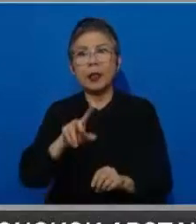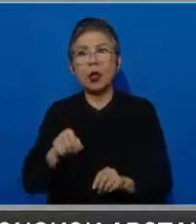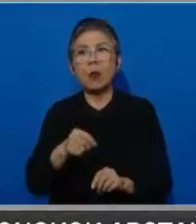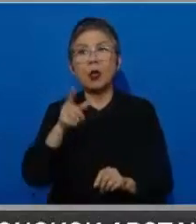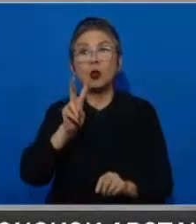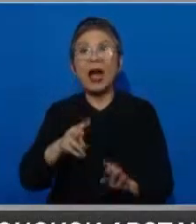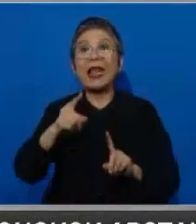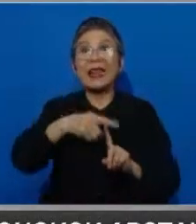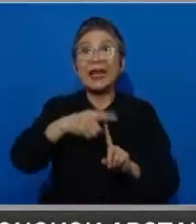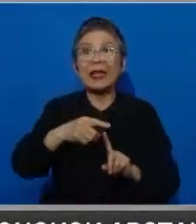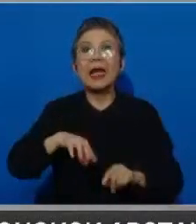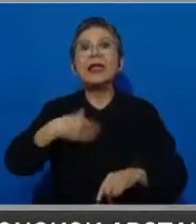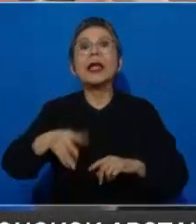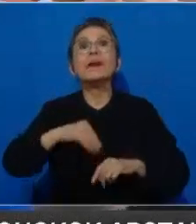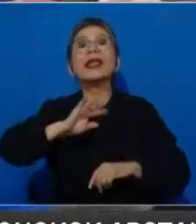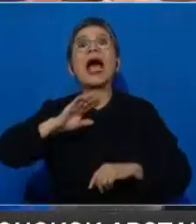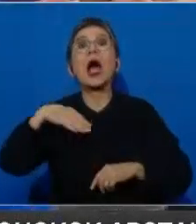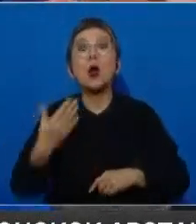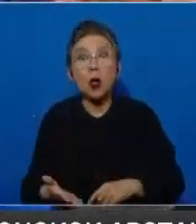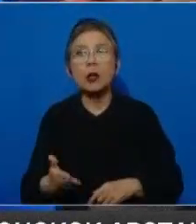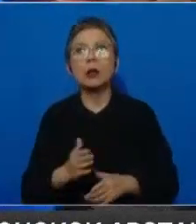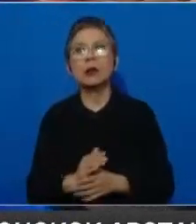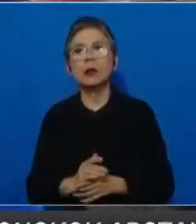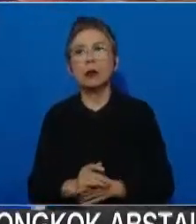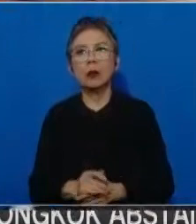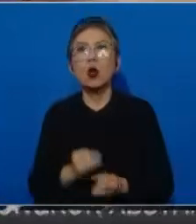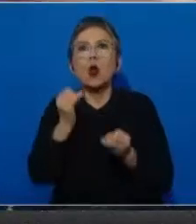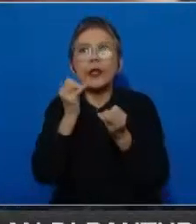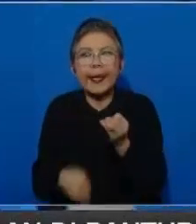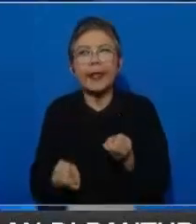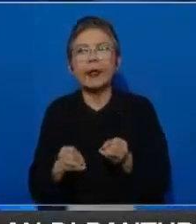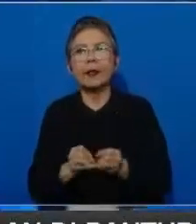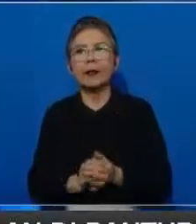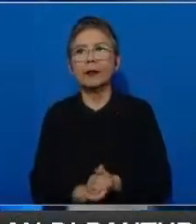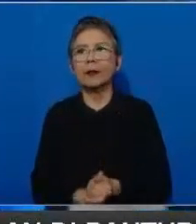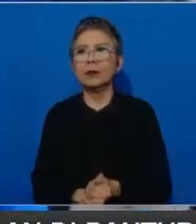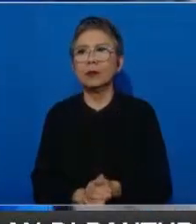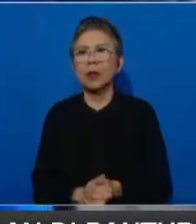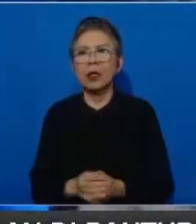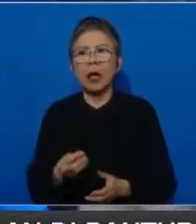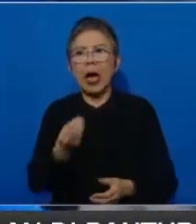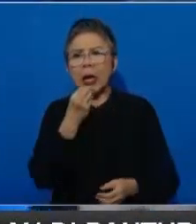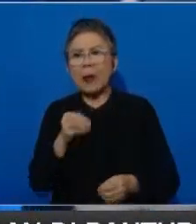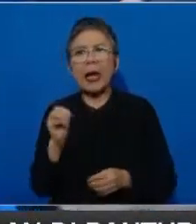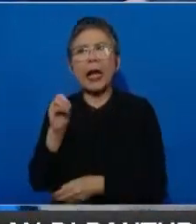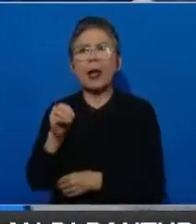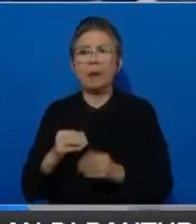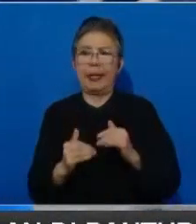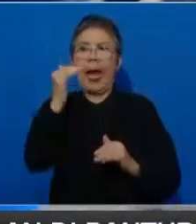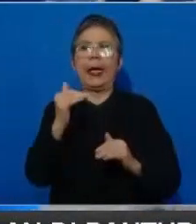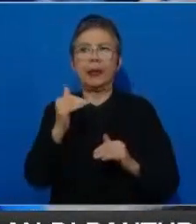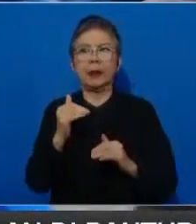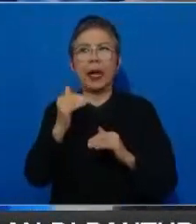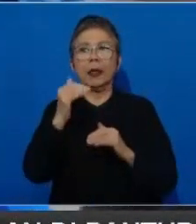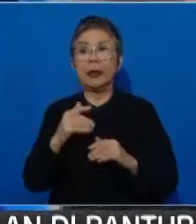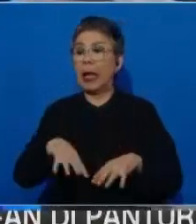Rp3.2 triliun per tahun. Ke depan kalau misalnya harga pakan naik lagi. Nah, harga ayam hidup